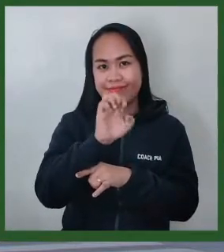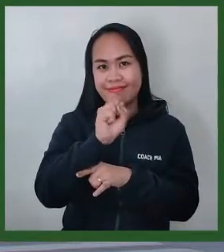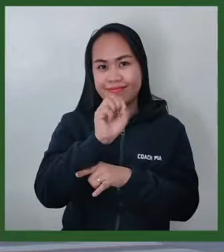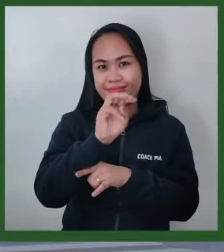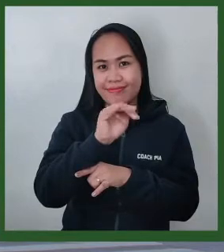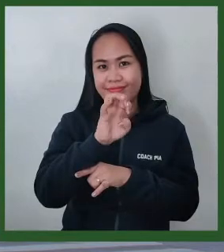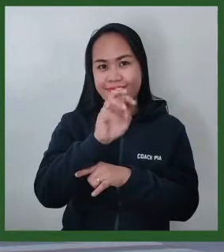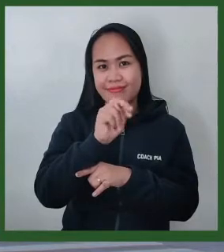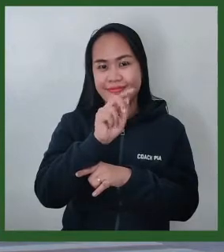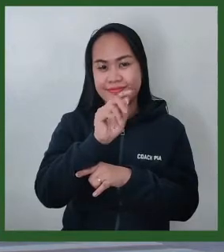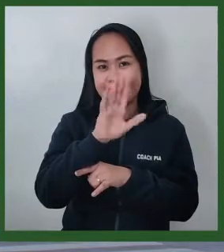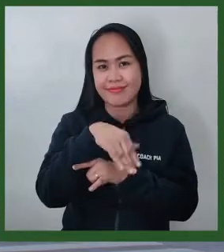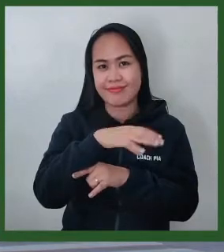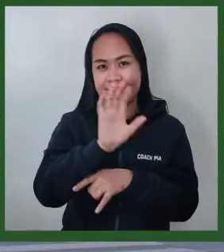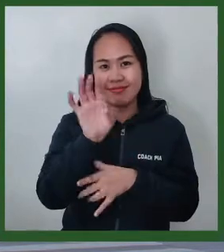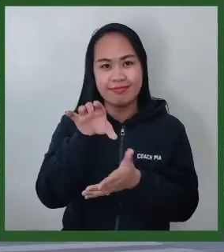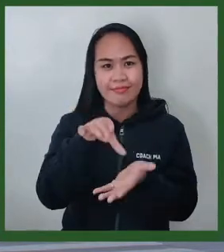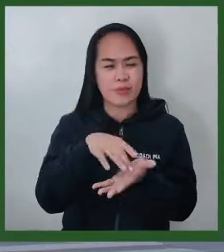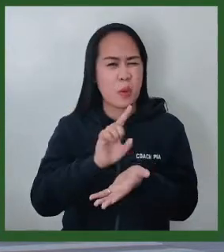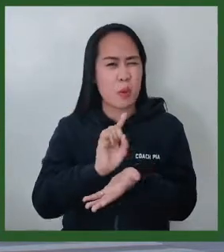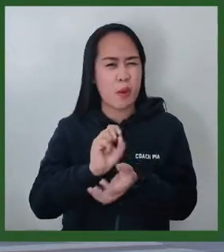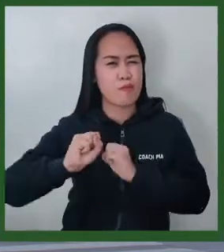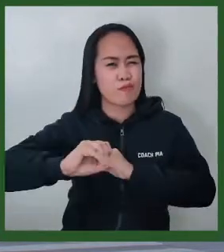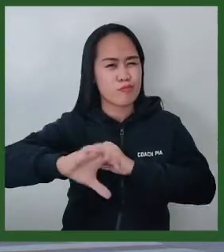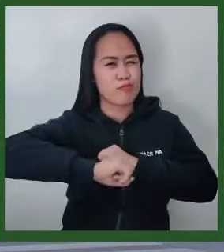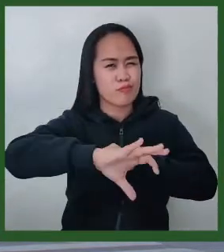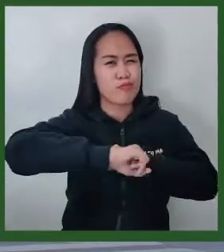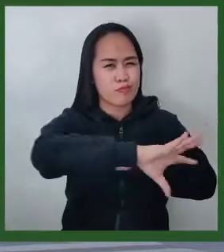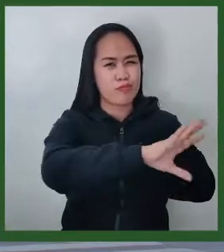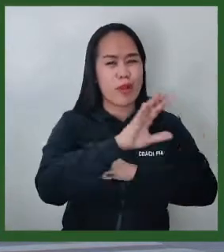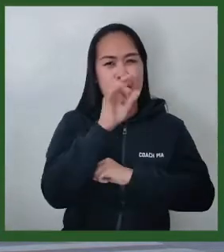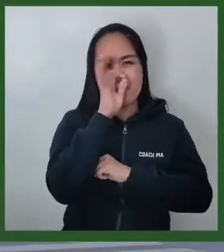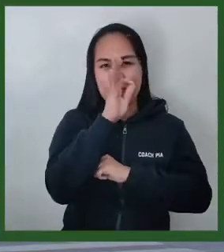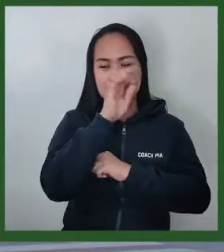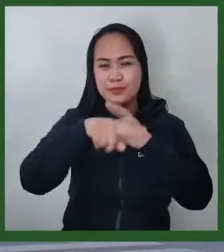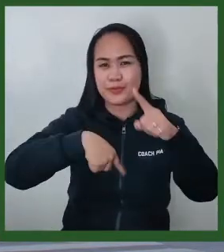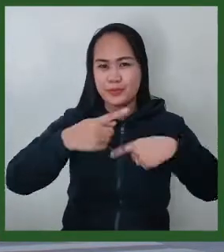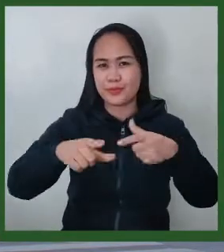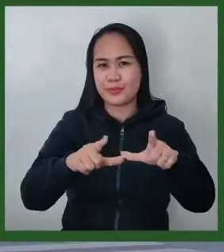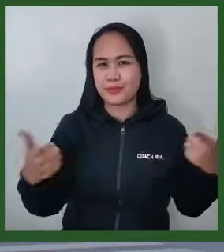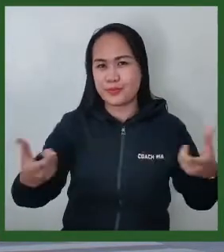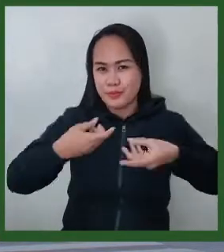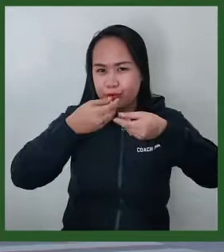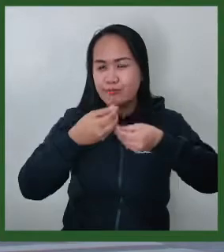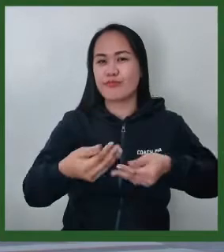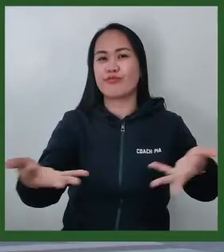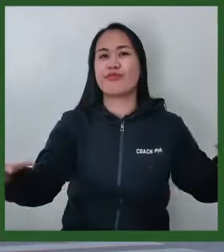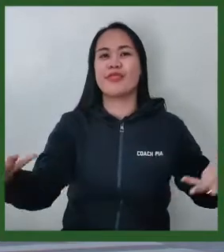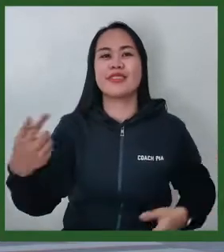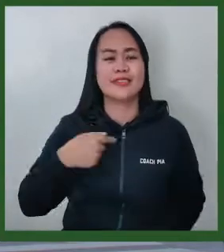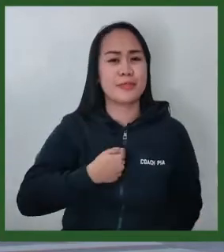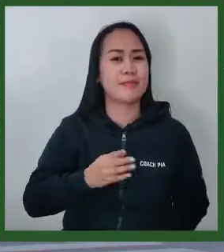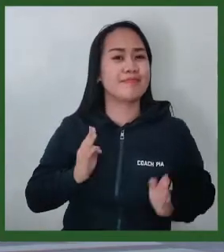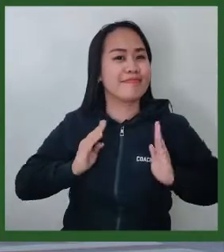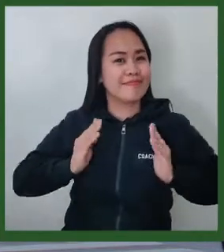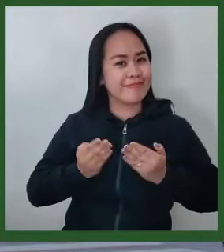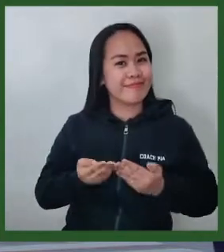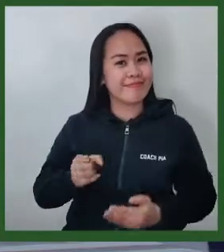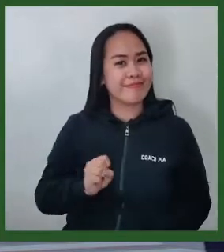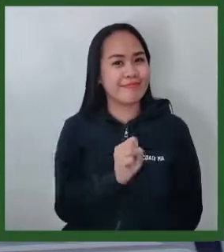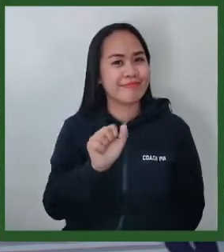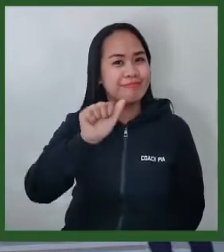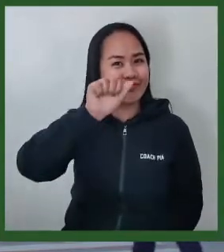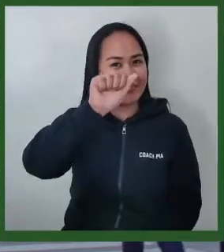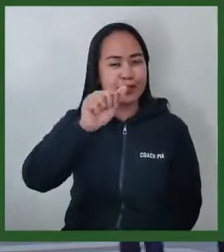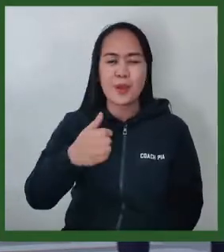ang kanilang advokasya po ay ipalaganap pa ang Filipino Sign Language. At kami sa Barangay San Antonio ay napakaswerte. At sila